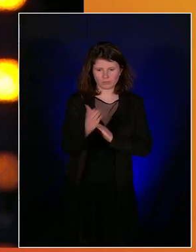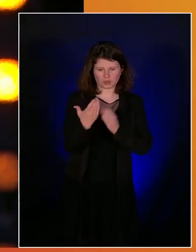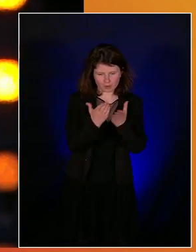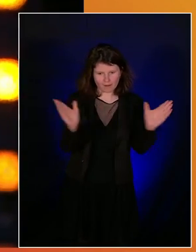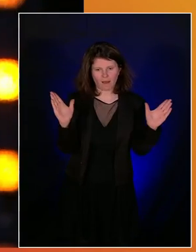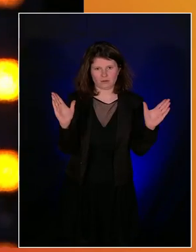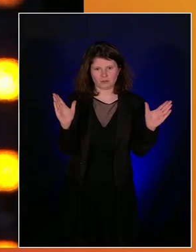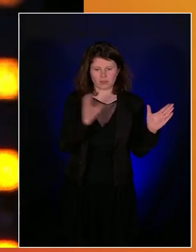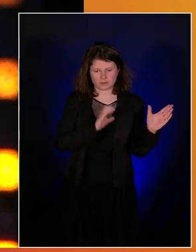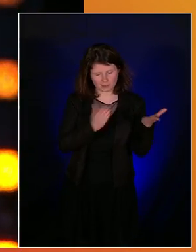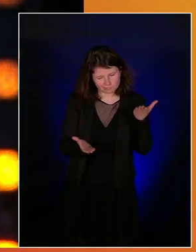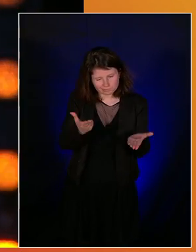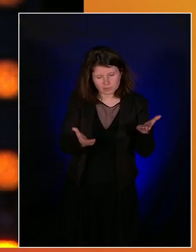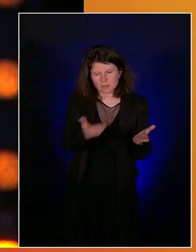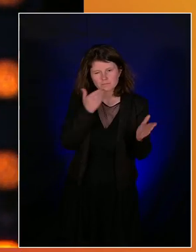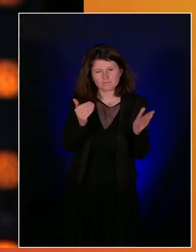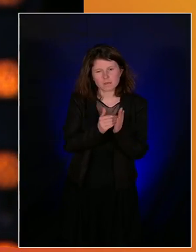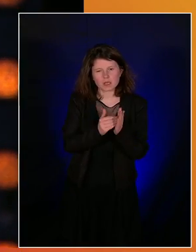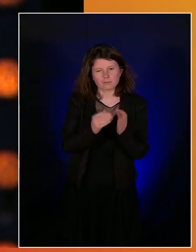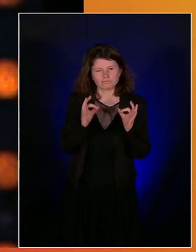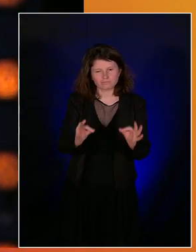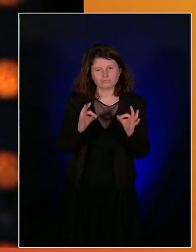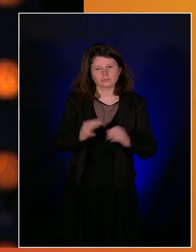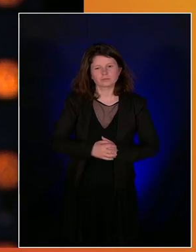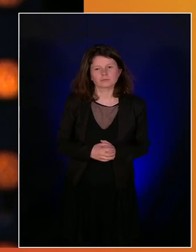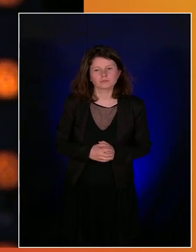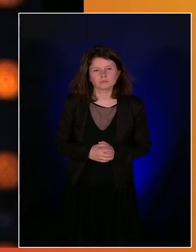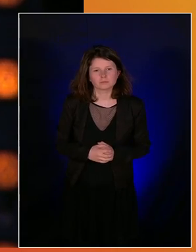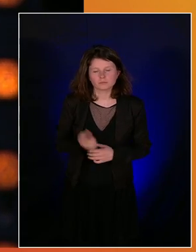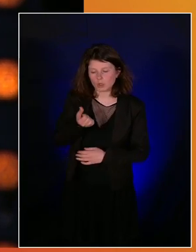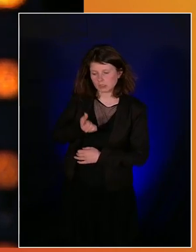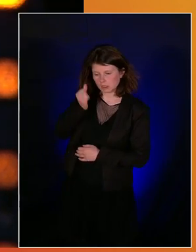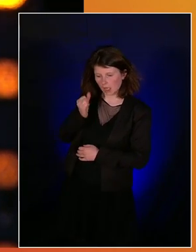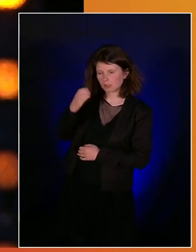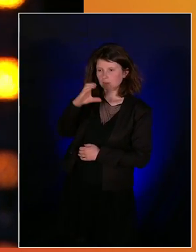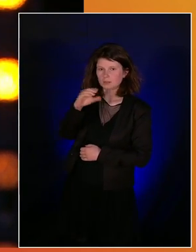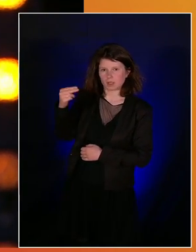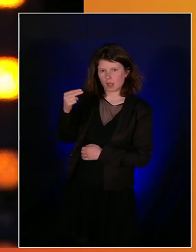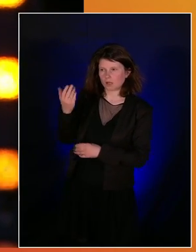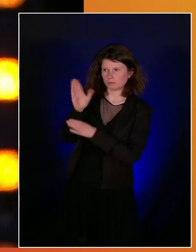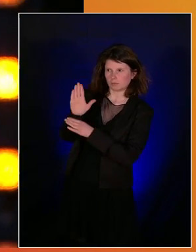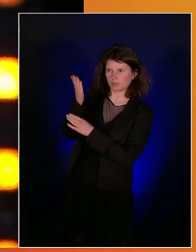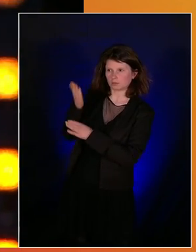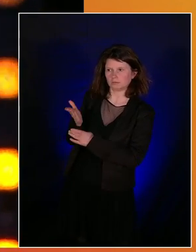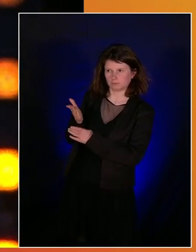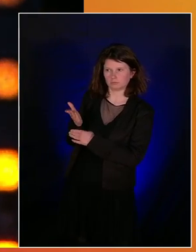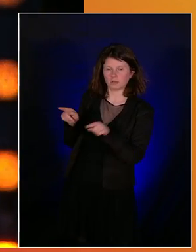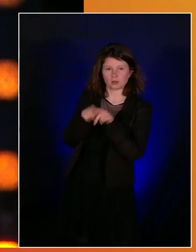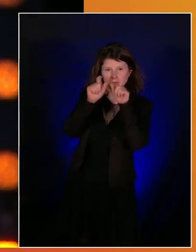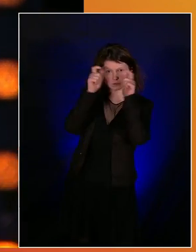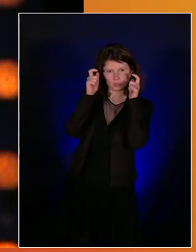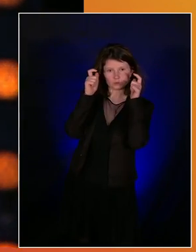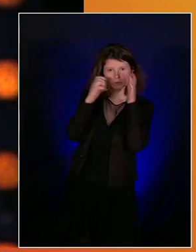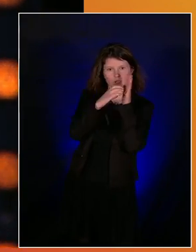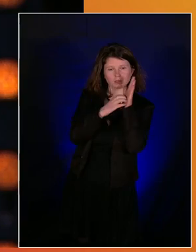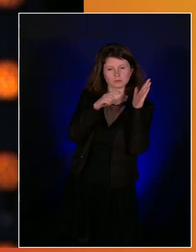plus équilibrée possible elle a été présentée hier aux organisations du CCN comme le stipule l'article 29 des statuts